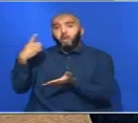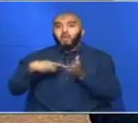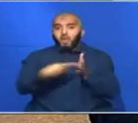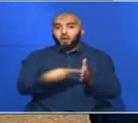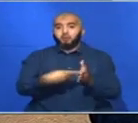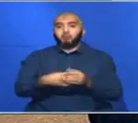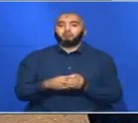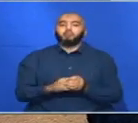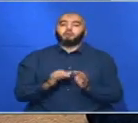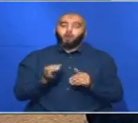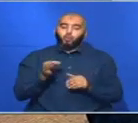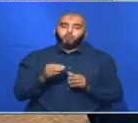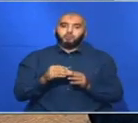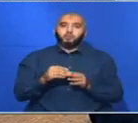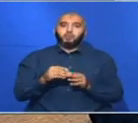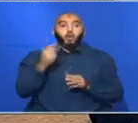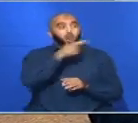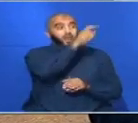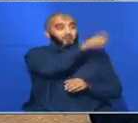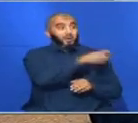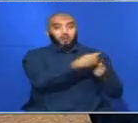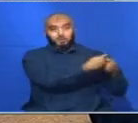يعرفني انا ما يعرفوش هو